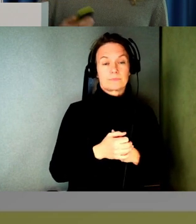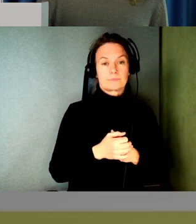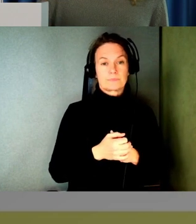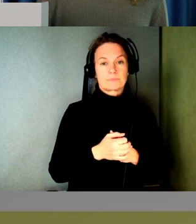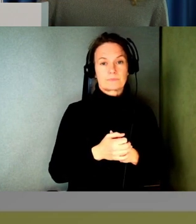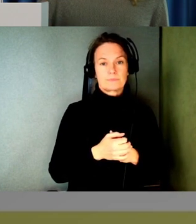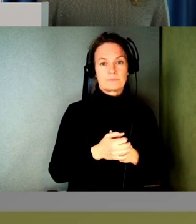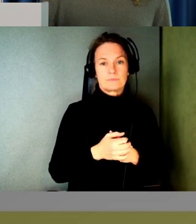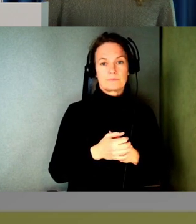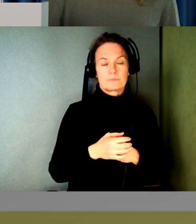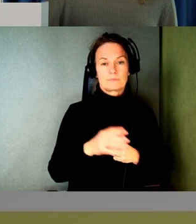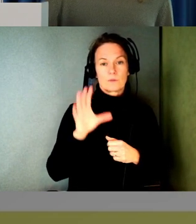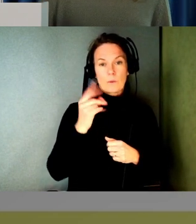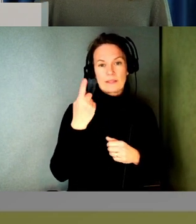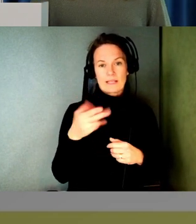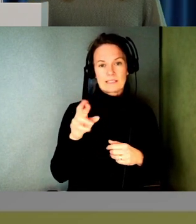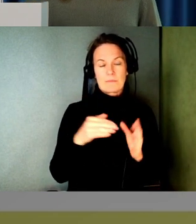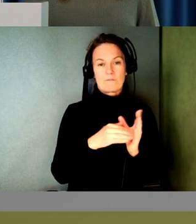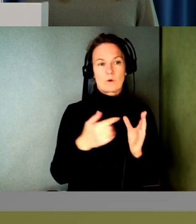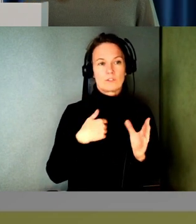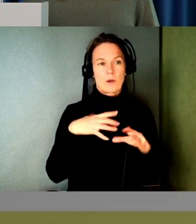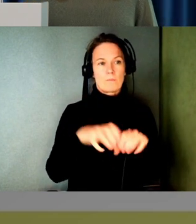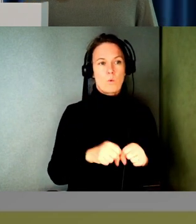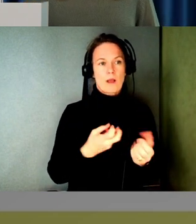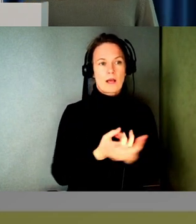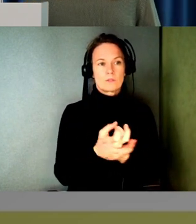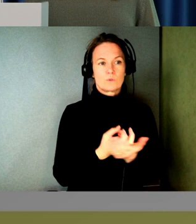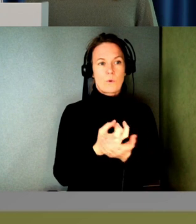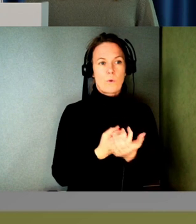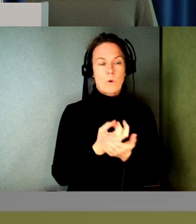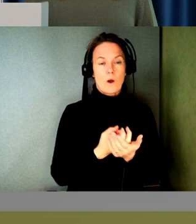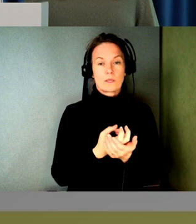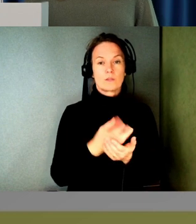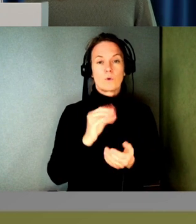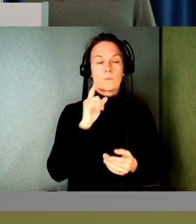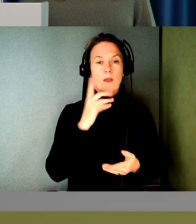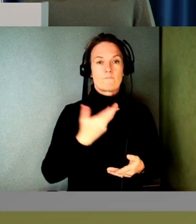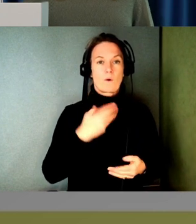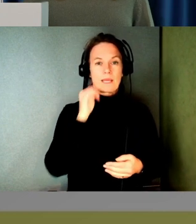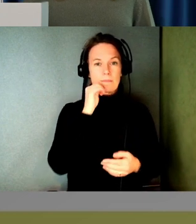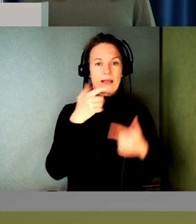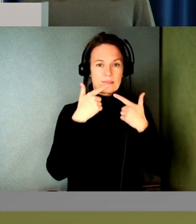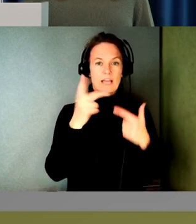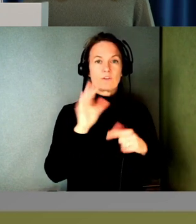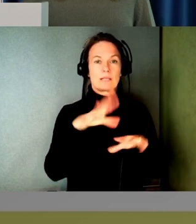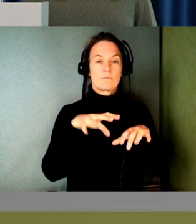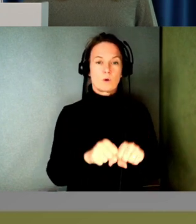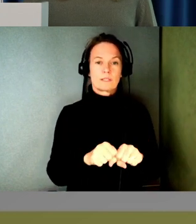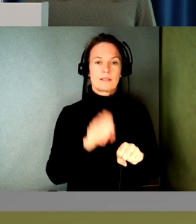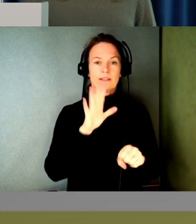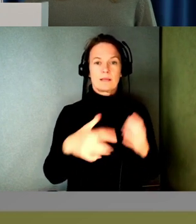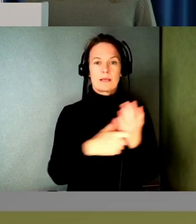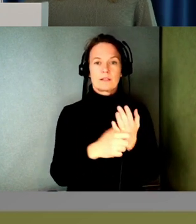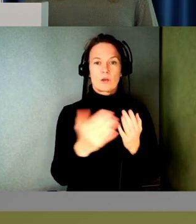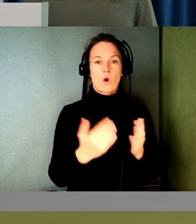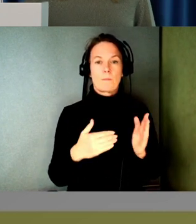valt ett exempel från när jag bokar tågresor så brukar jag få ett mejl där det står tack för din bokning dina biljetter kommer